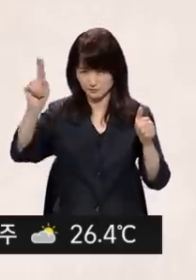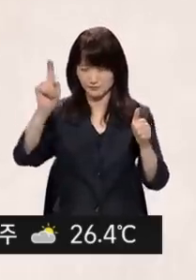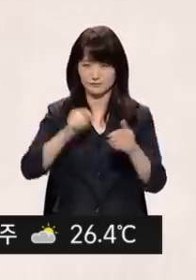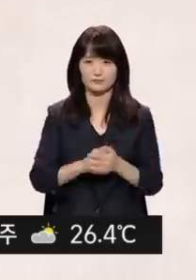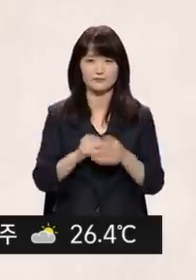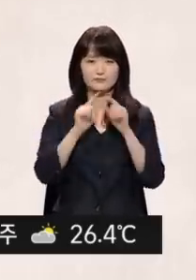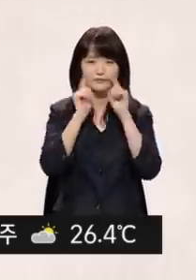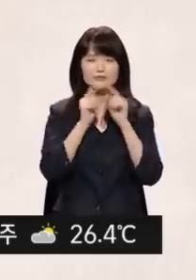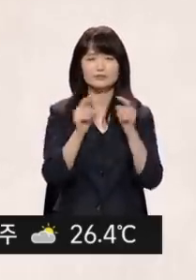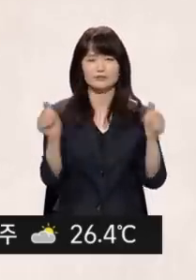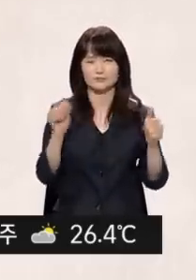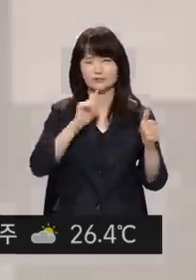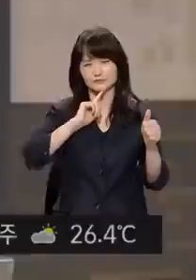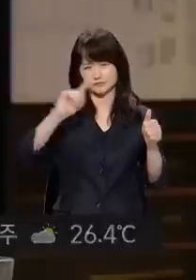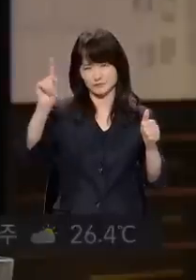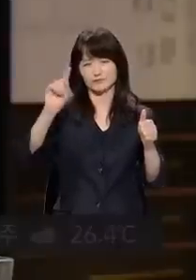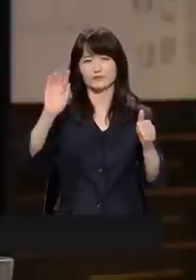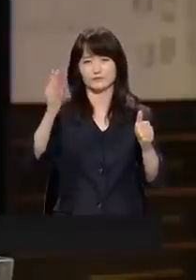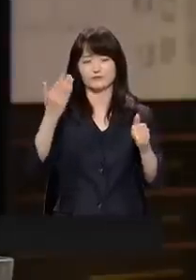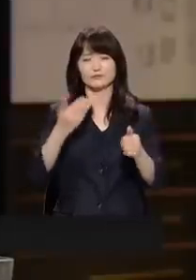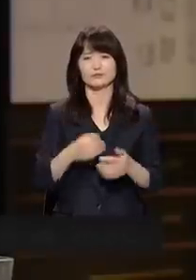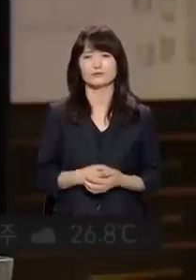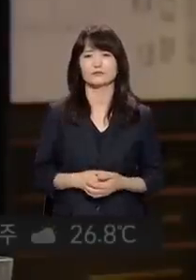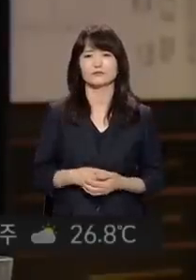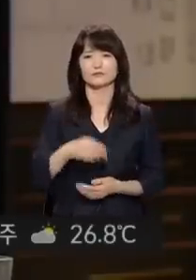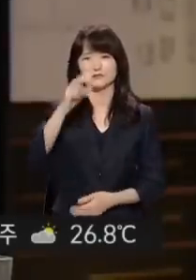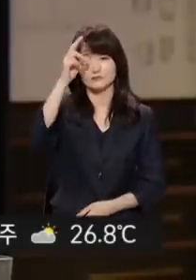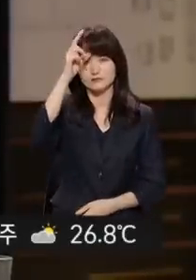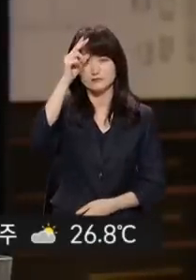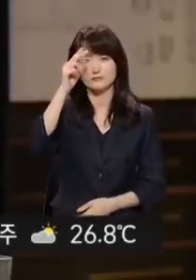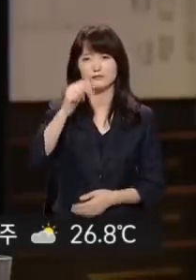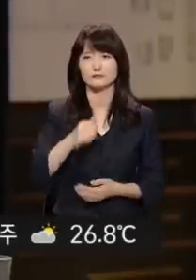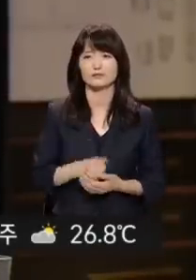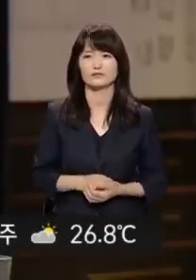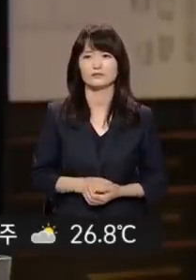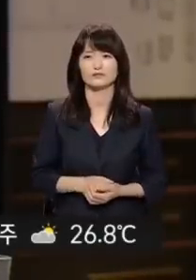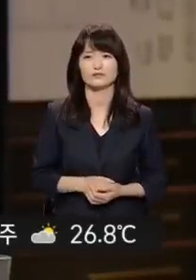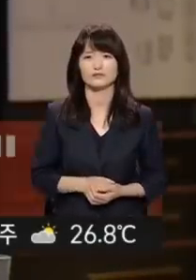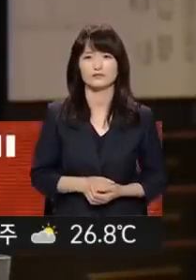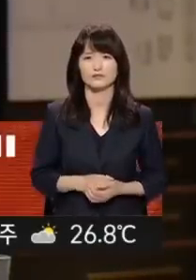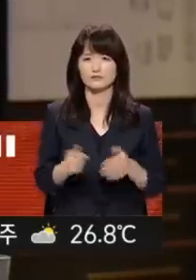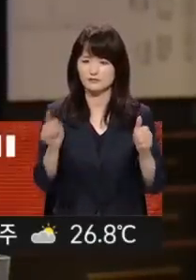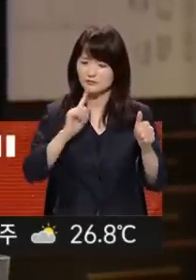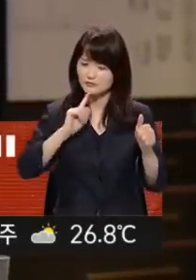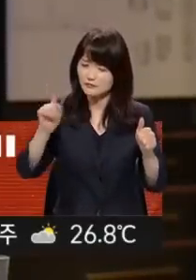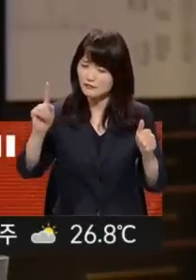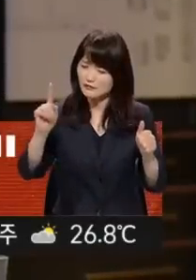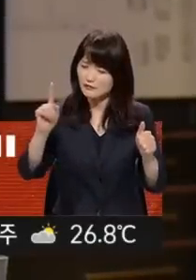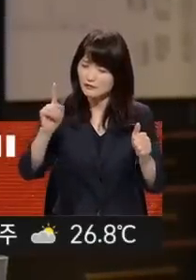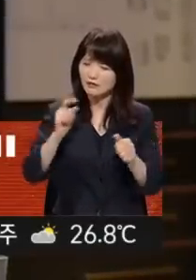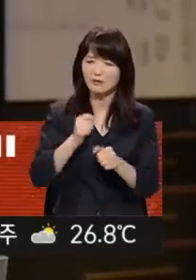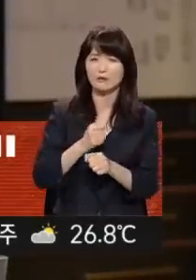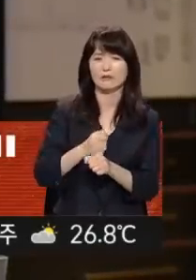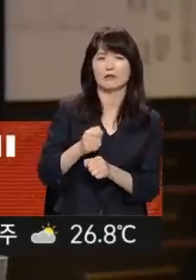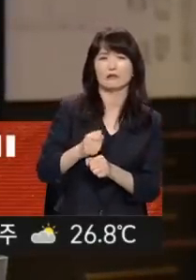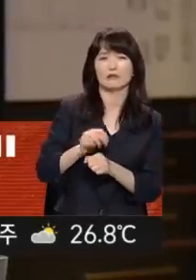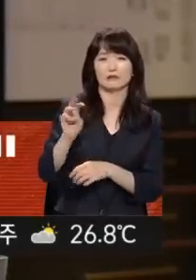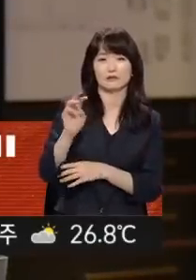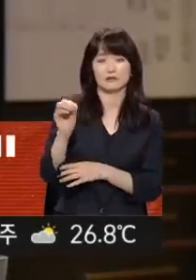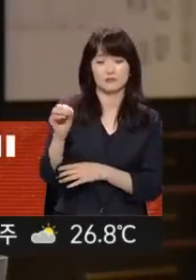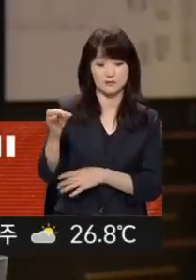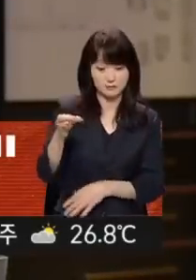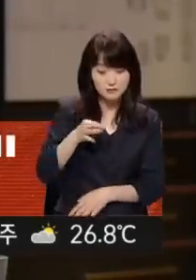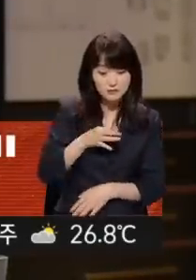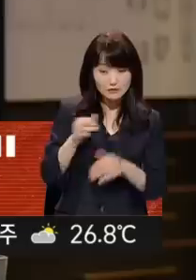민사소송을 제기해야 된다는 건데 그러니까 이제 경찰은 이거 그냥 이거 소송까지 하는 건 너무 황당한 상황이죠 30만원 받으려고